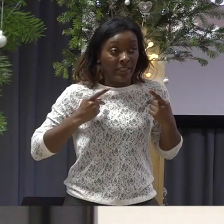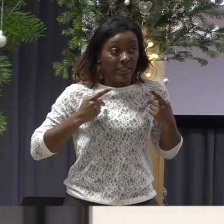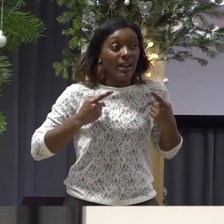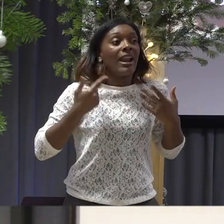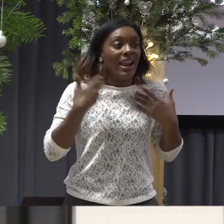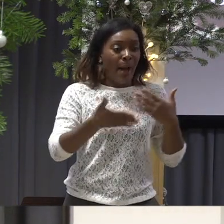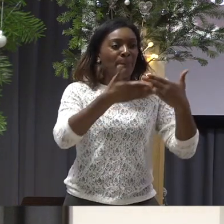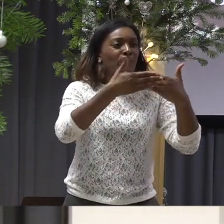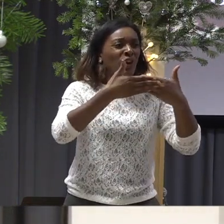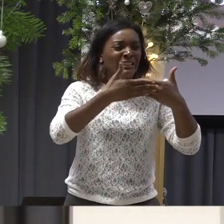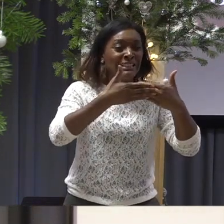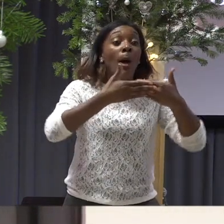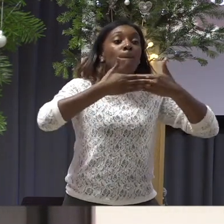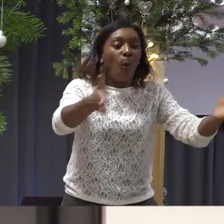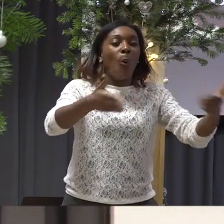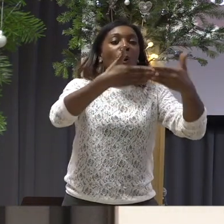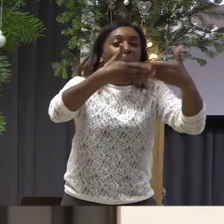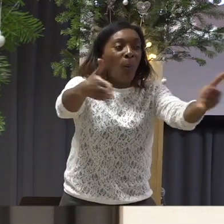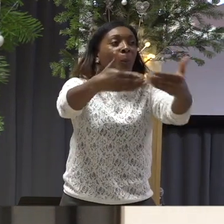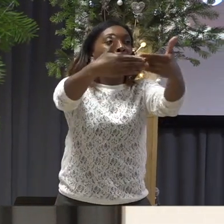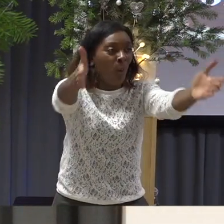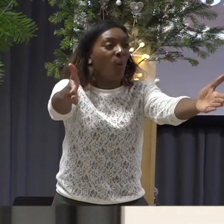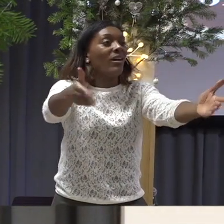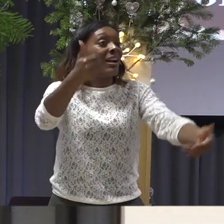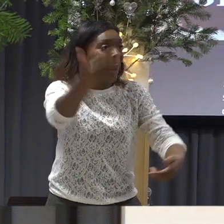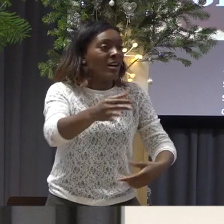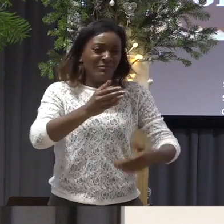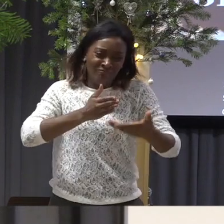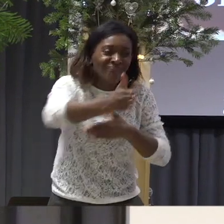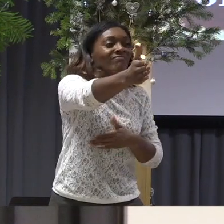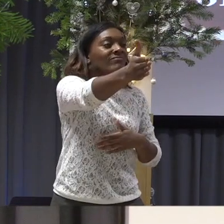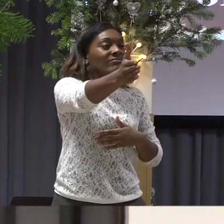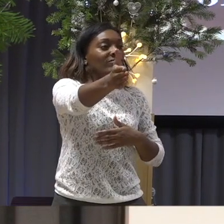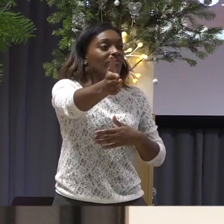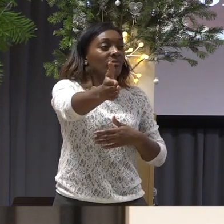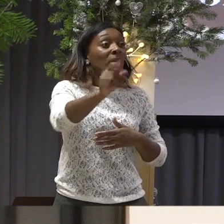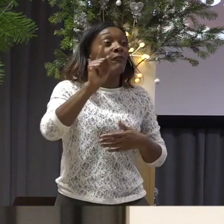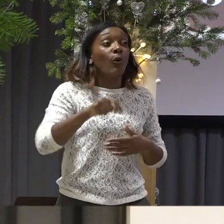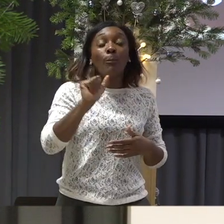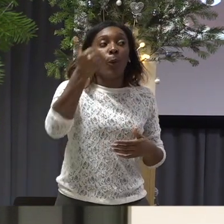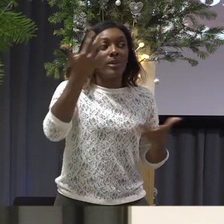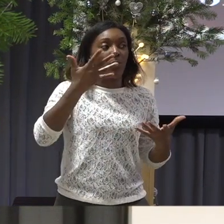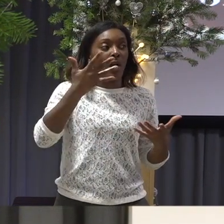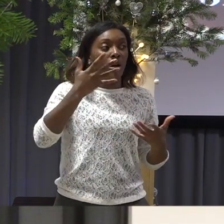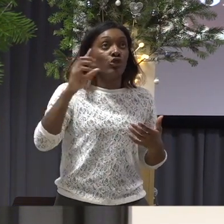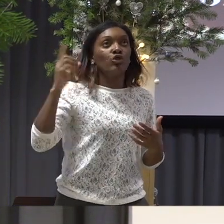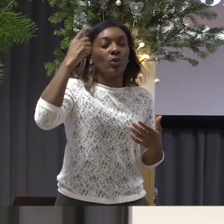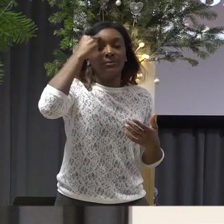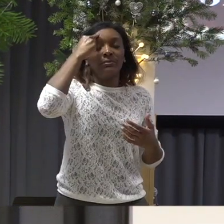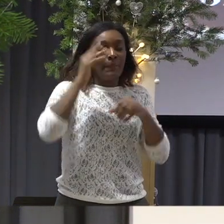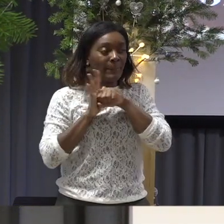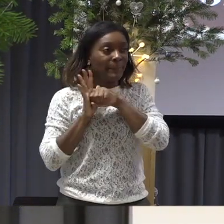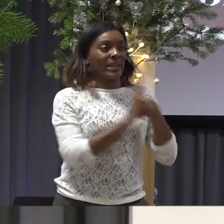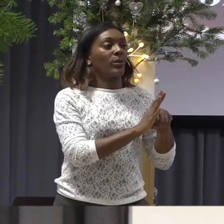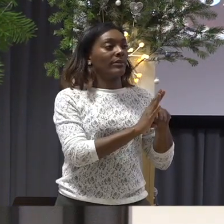La guerre n'est pas aux vaillants, ce n'est pas une question de muscles. Même pas les muscles spirituels, c'est une question de